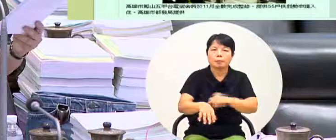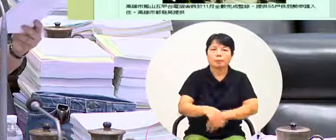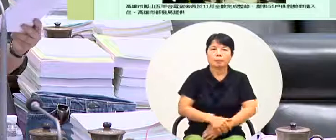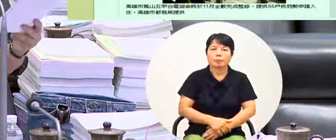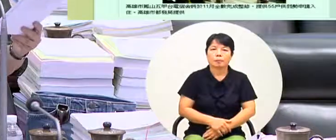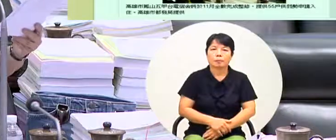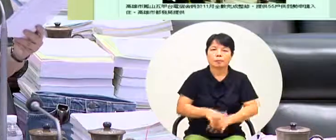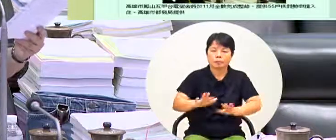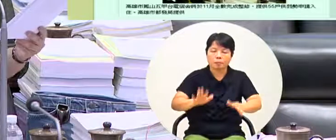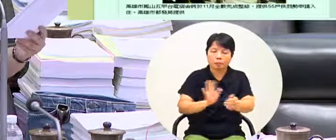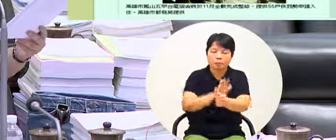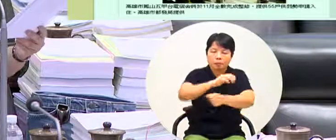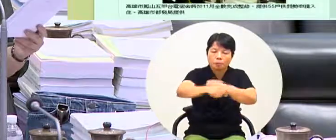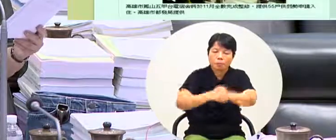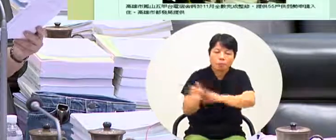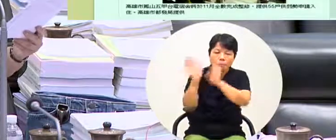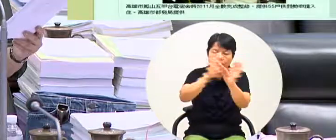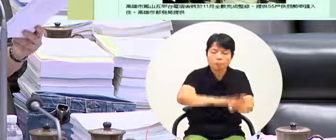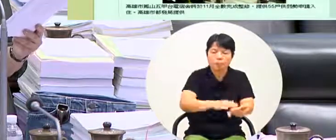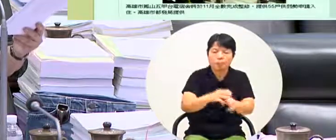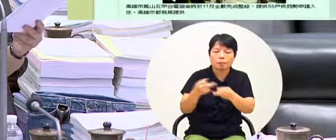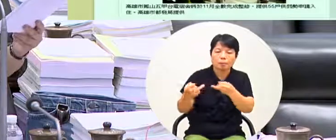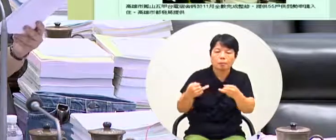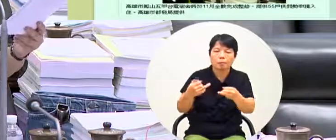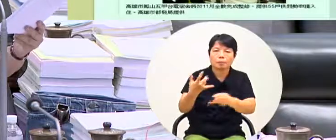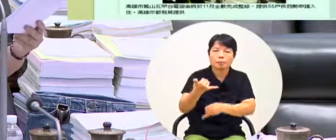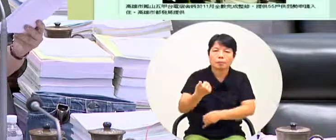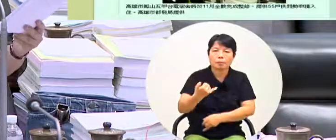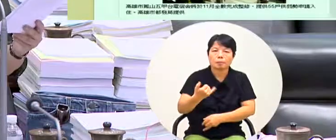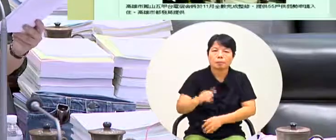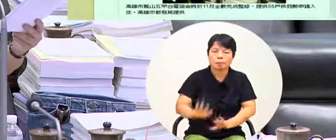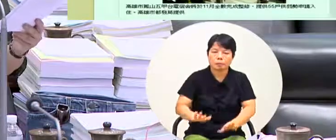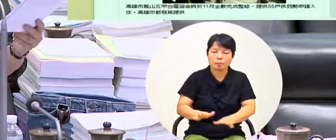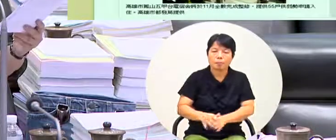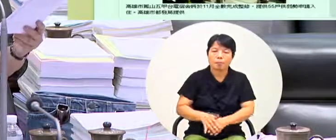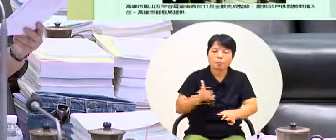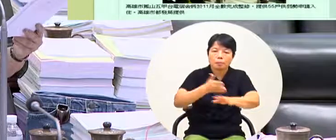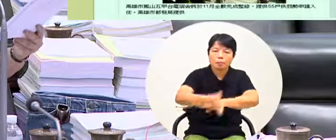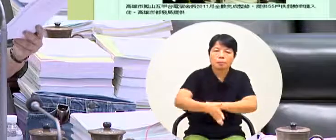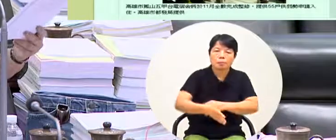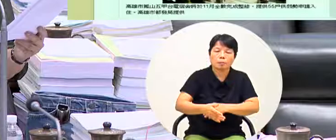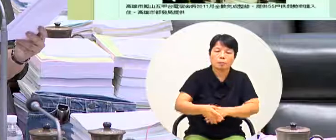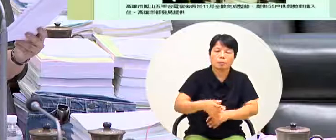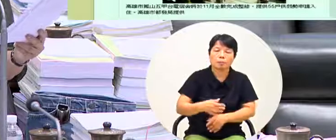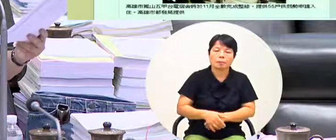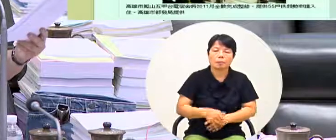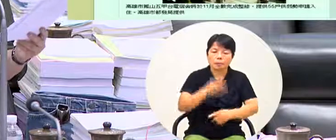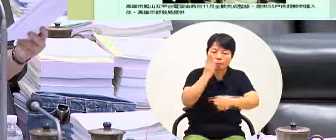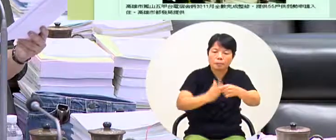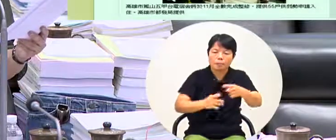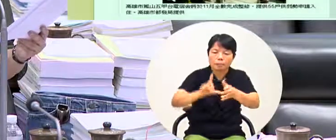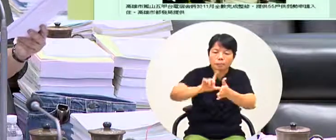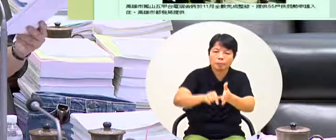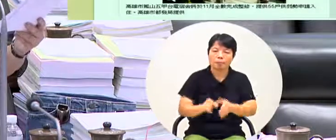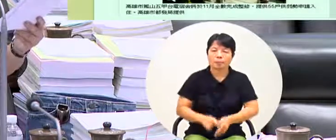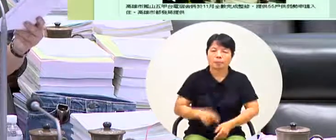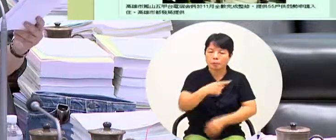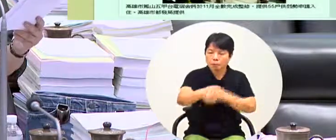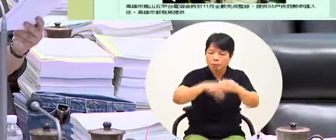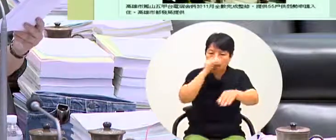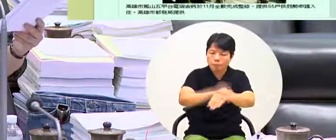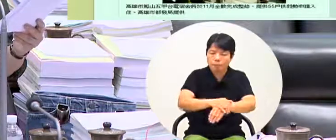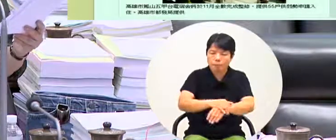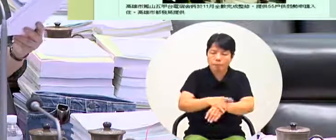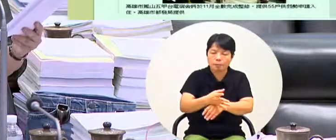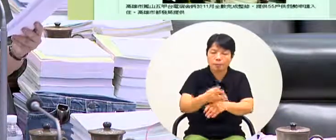么样？那现在至少也过了一半的时间了，那到底我们完成了多少户？社会住宅到